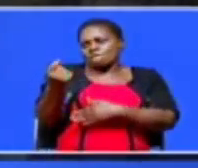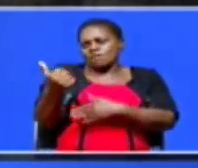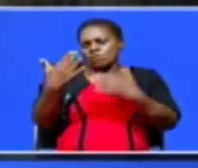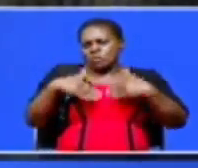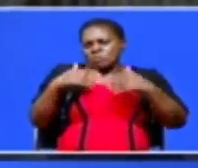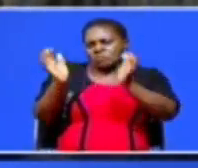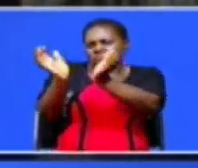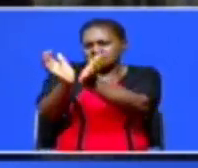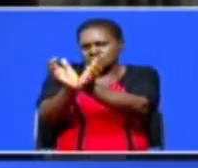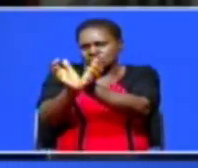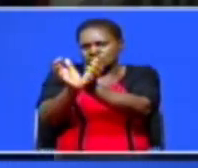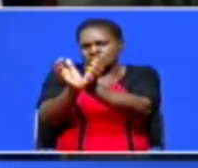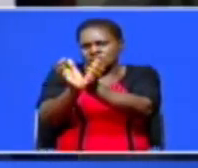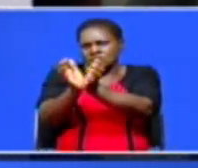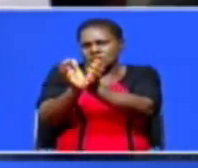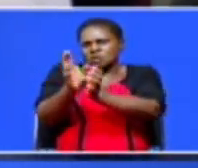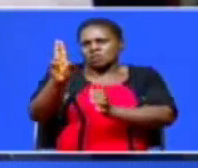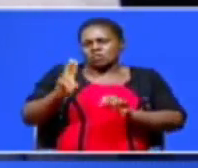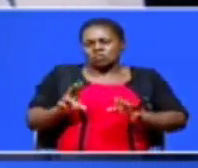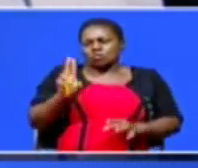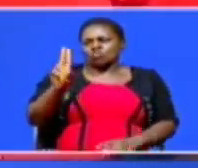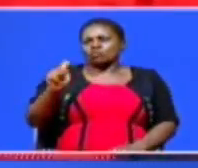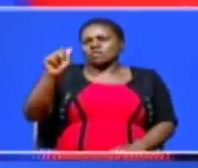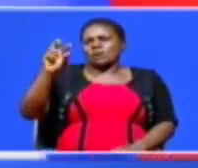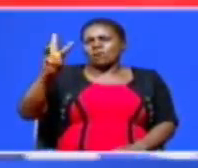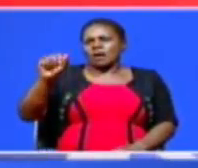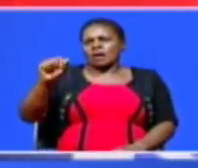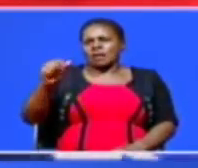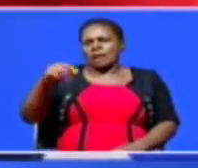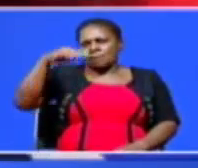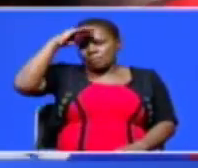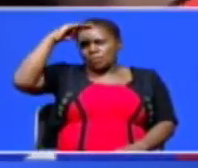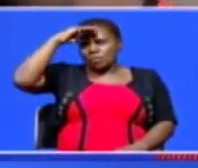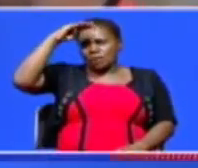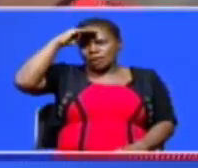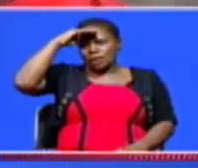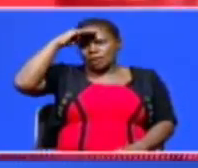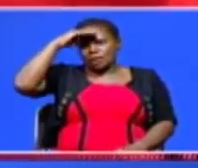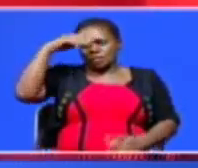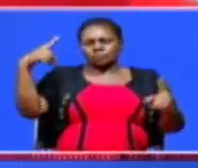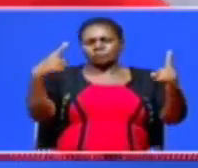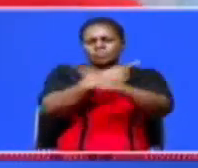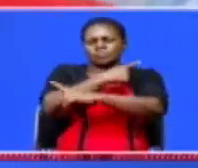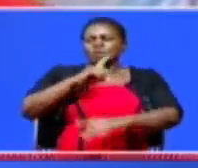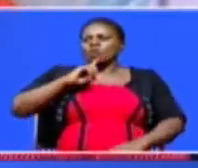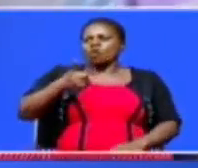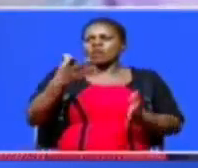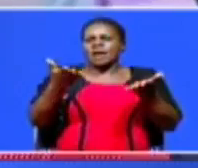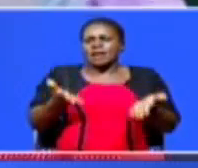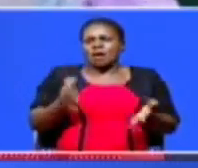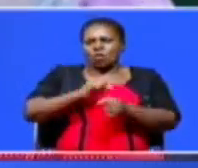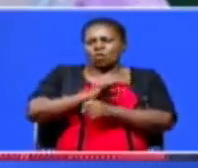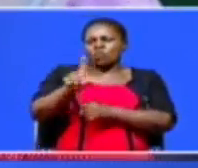hivi punde katika eneo la utawala Nairobi wakijitawala kwenye madebe ya pombe kinyume na maagizo ya serikali ya wakati huu wa